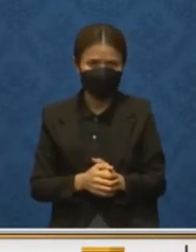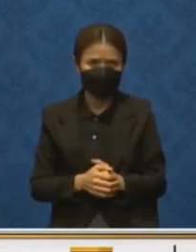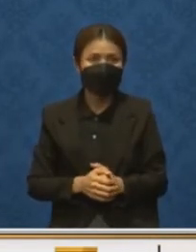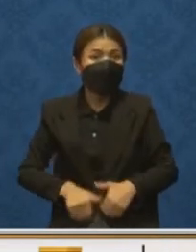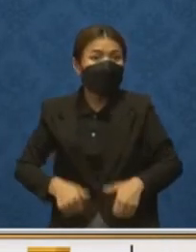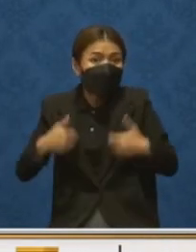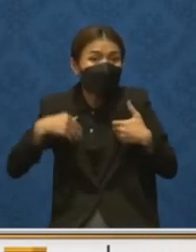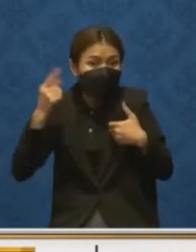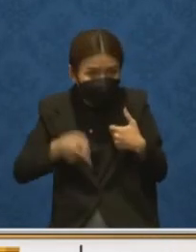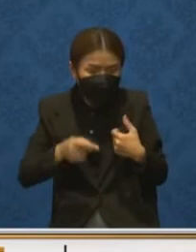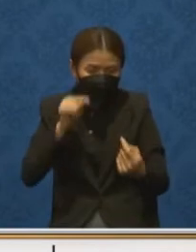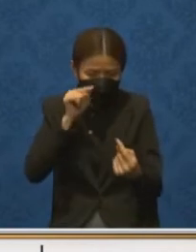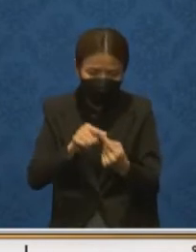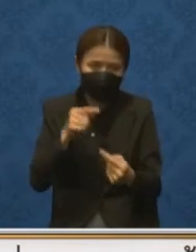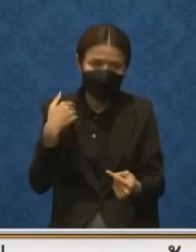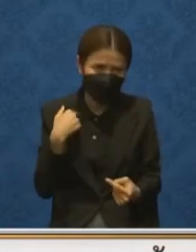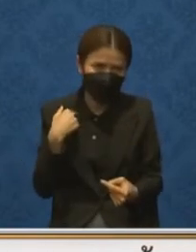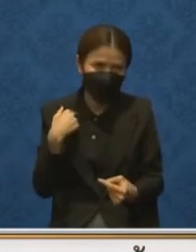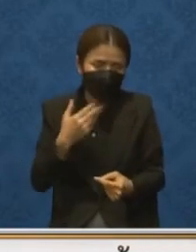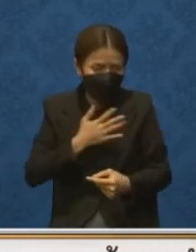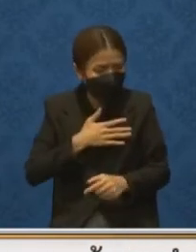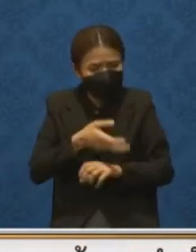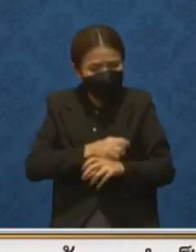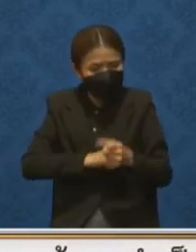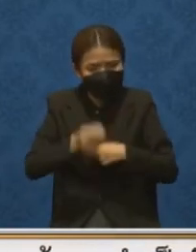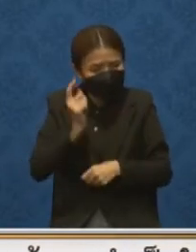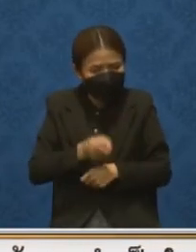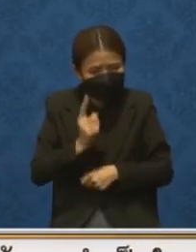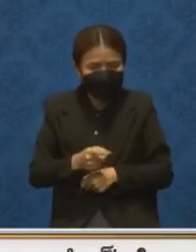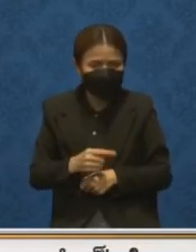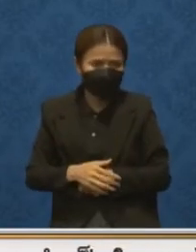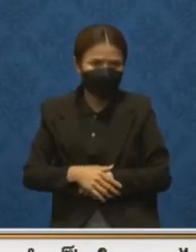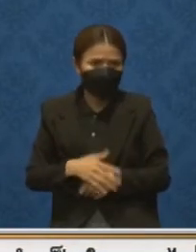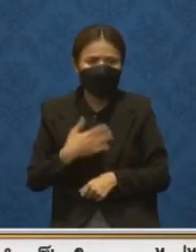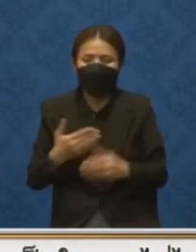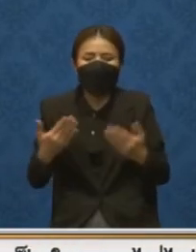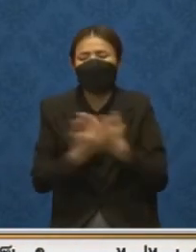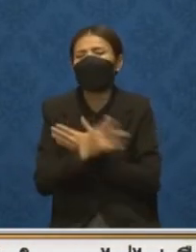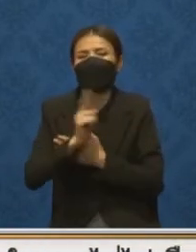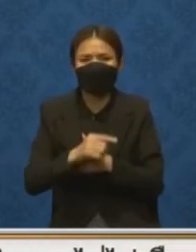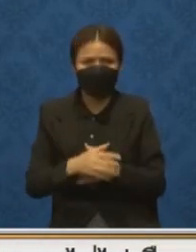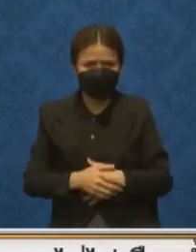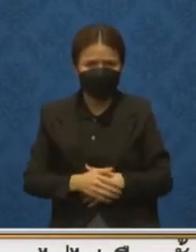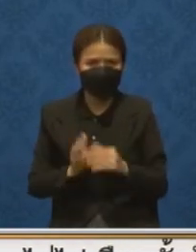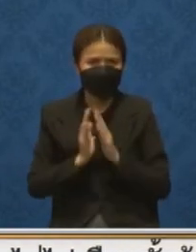ี่เรามีภาษิบติอยู่แล้วไม่้องเป็เปลี่ยนอะไรสอดท้องกบความเป็จิที่เกดขึ้นครับขอบัคุณครับ